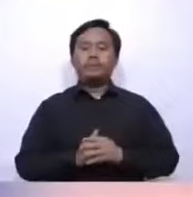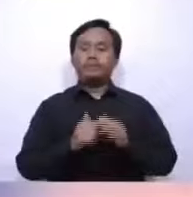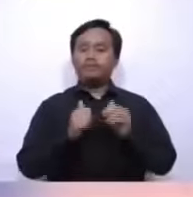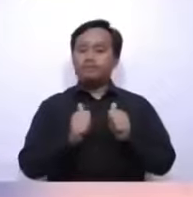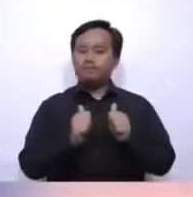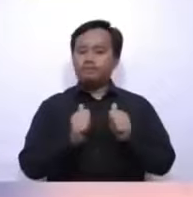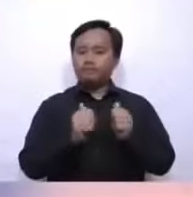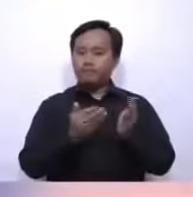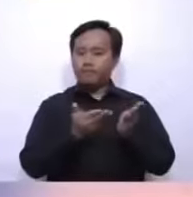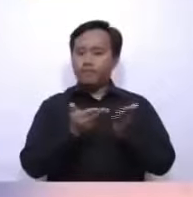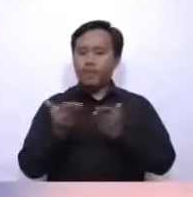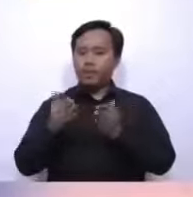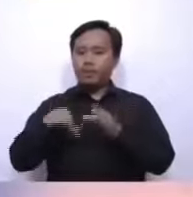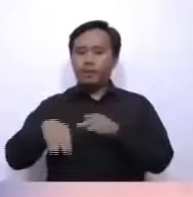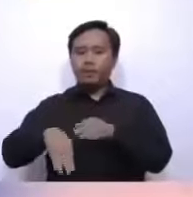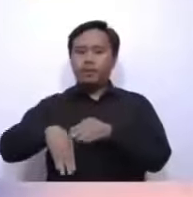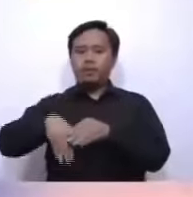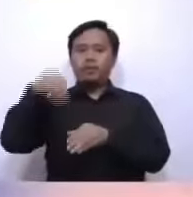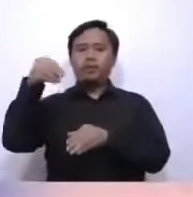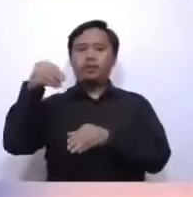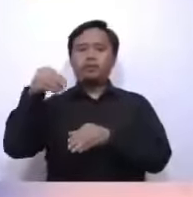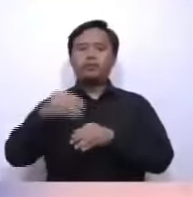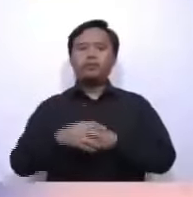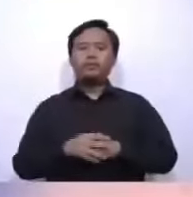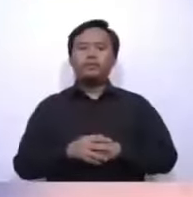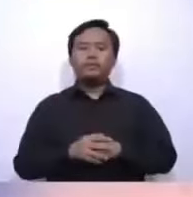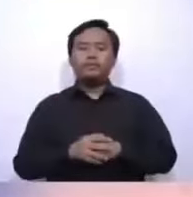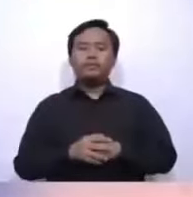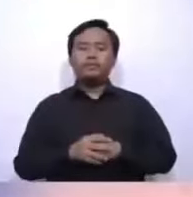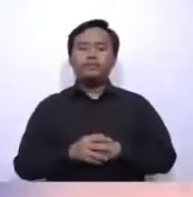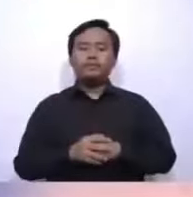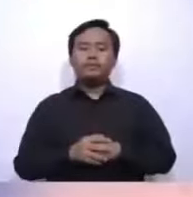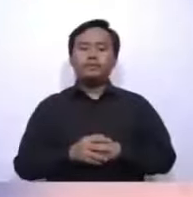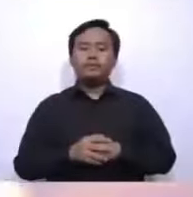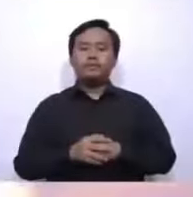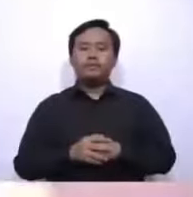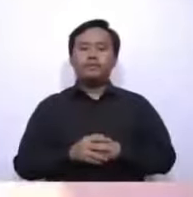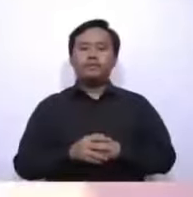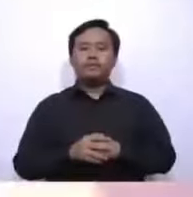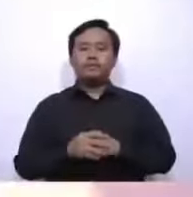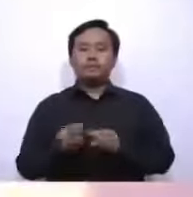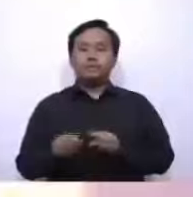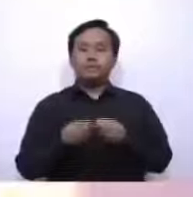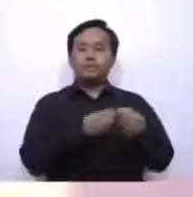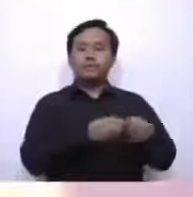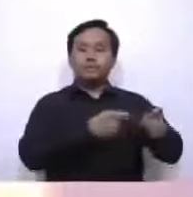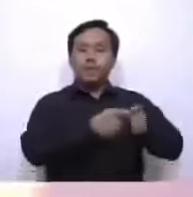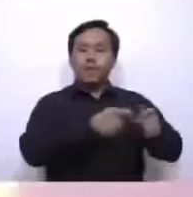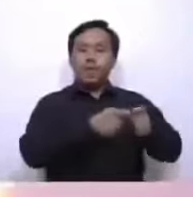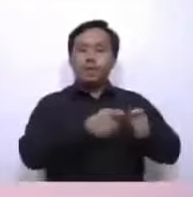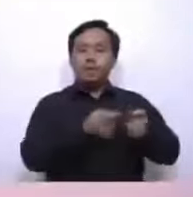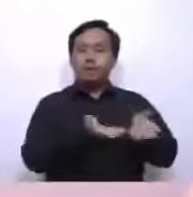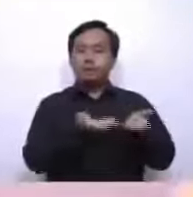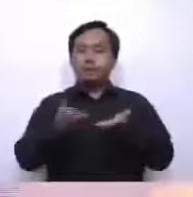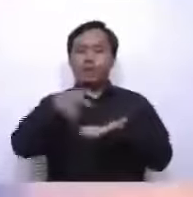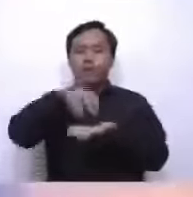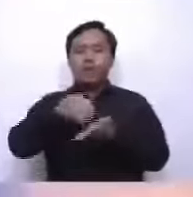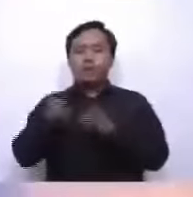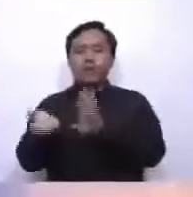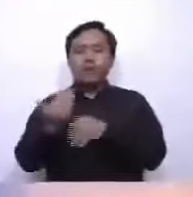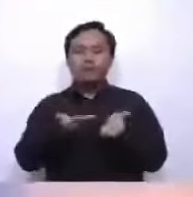Baik, silakan diambil. Ya. Baik. Ya, dan diserahkan ke moderator. Silakan kembali ke tempat,